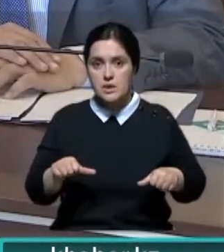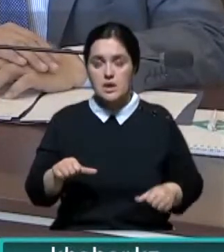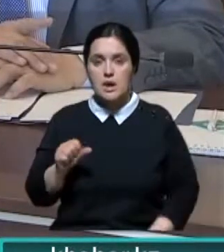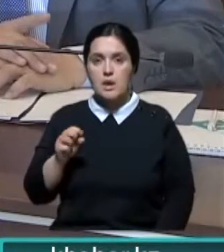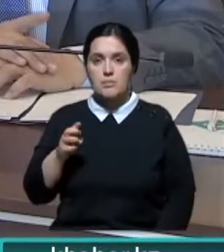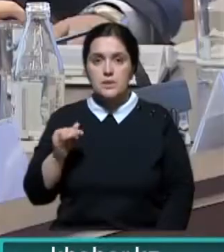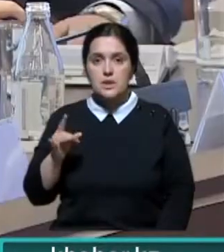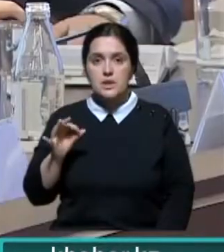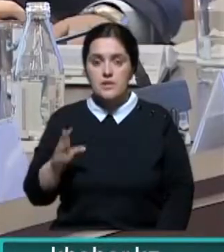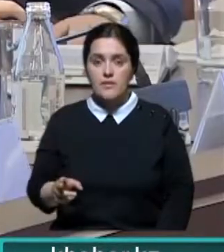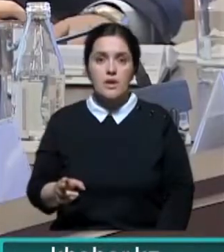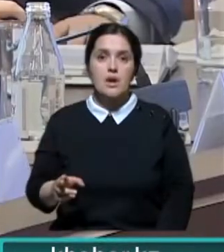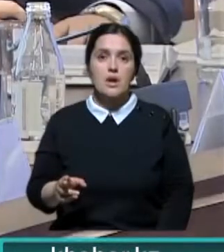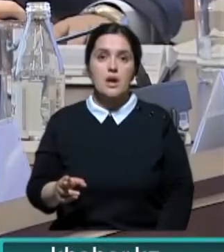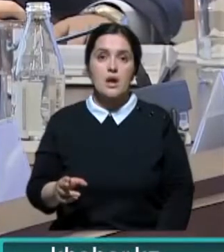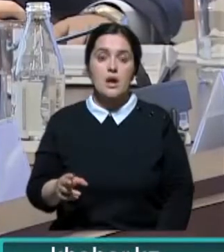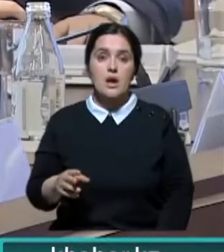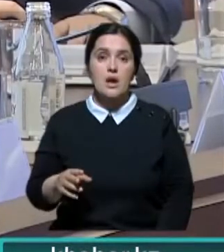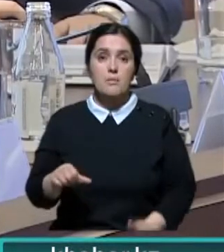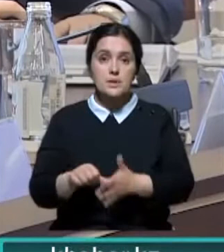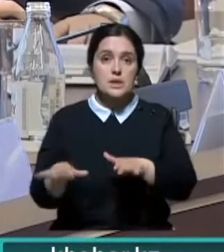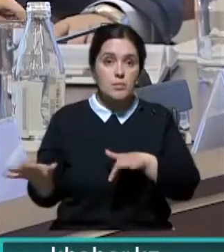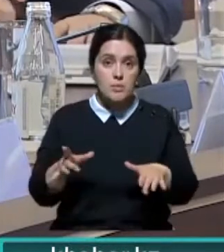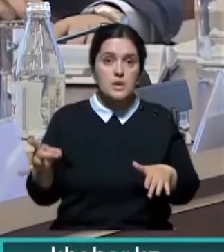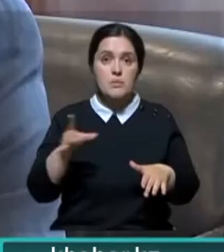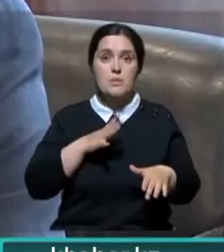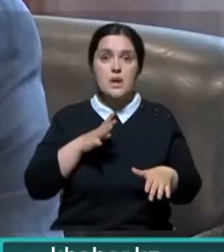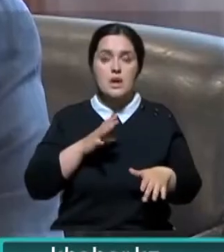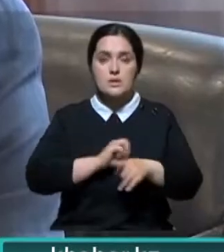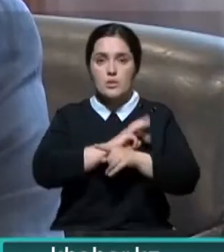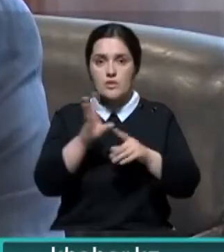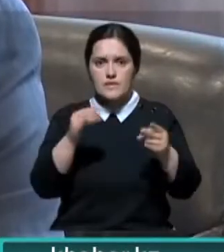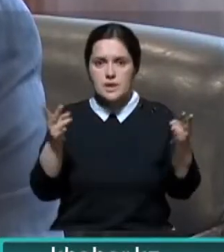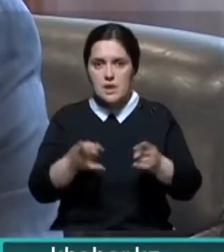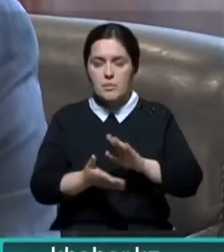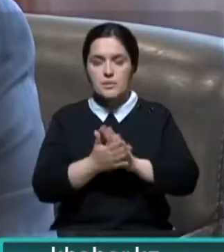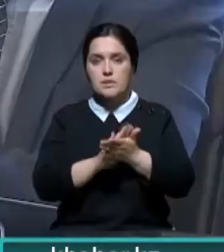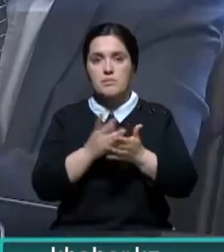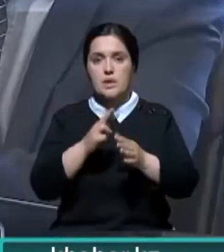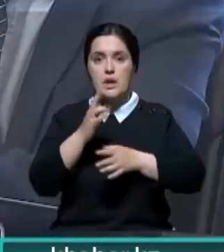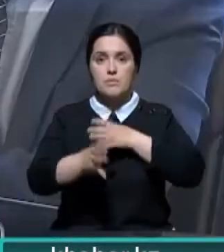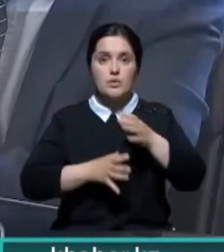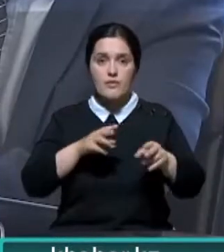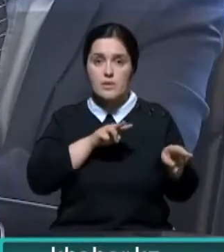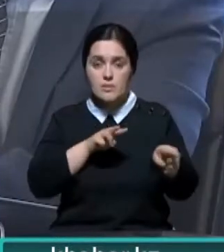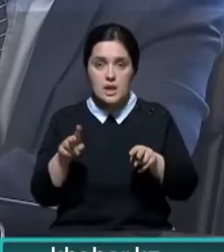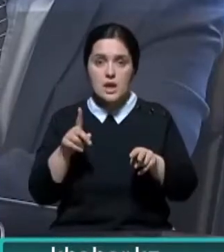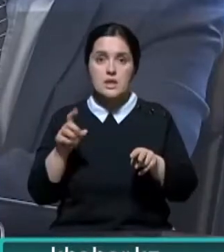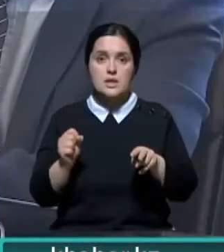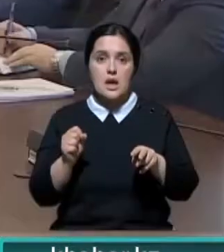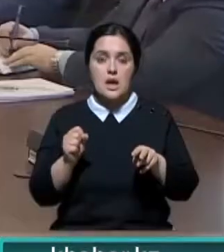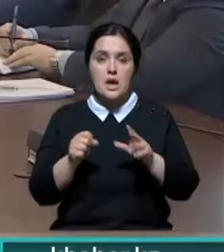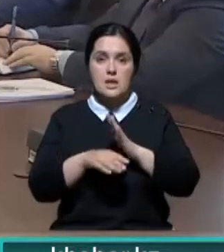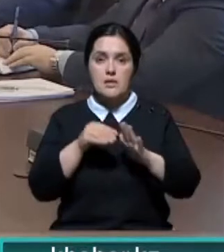комиссии референдума Нурлан Абдиров. Как отметили представители миссии в республике, были созданы все необходимые условия для международного наблюдения